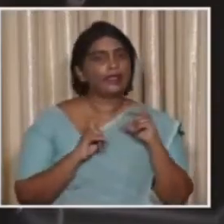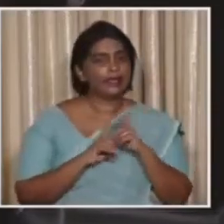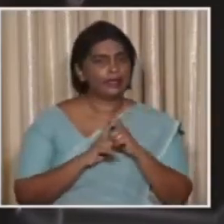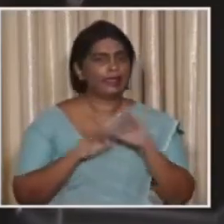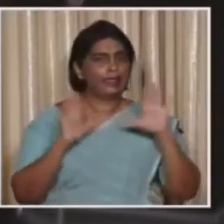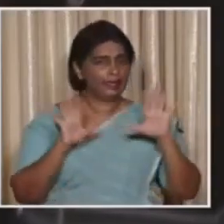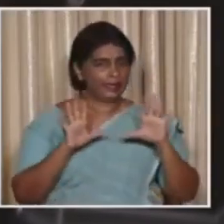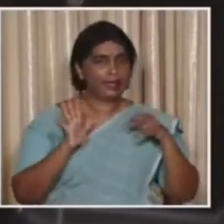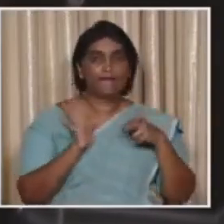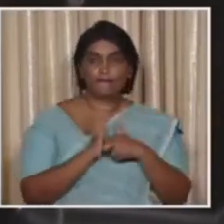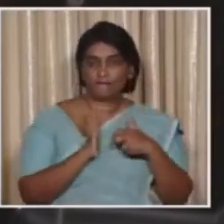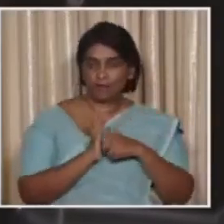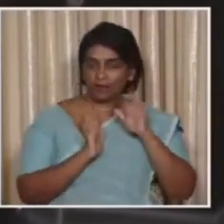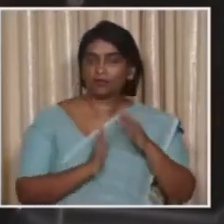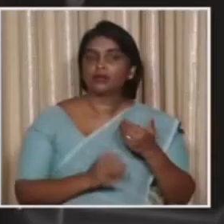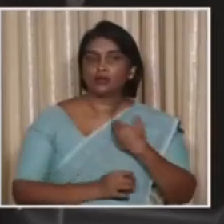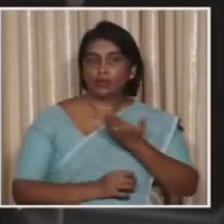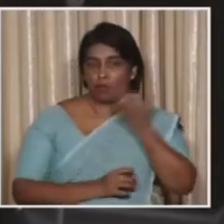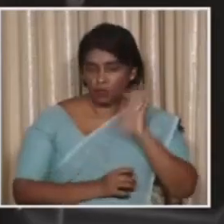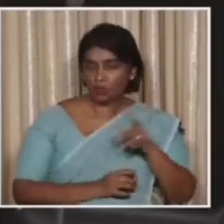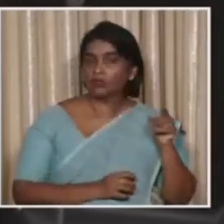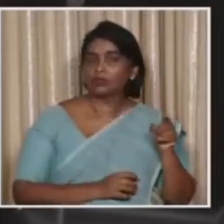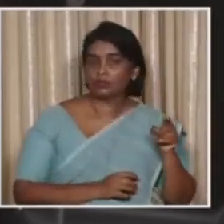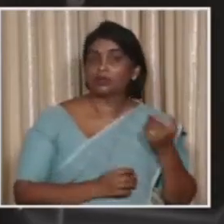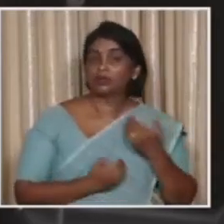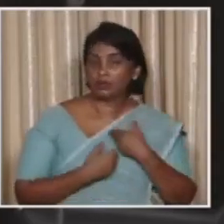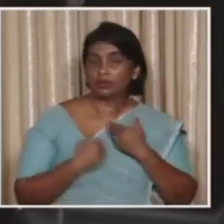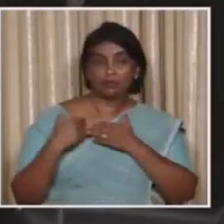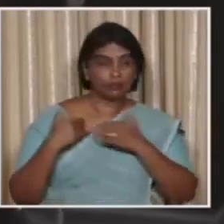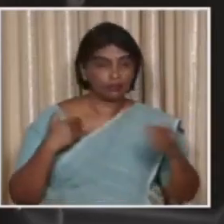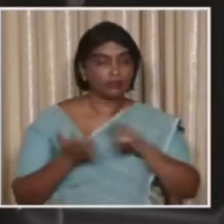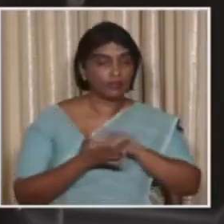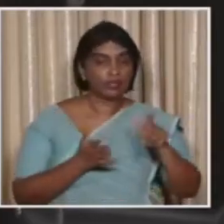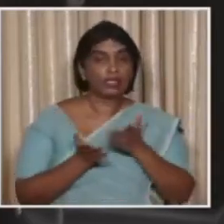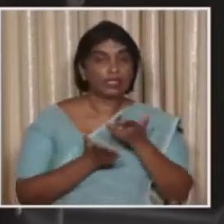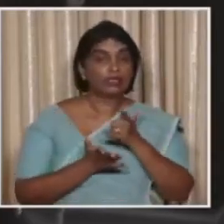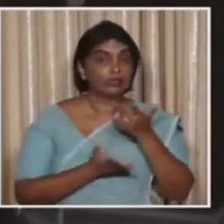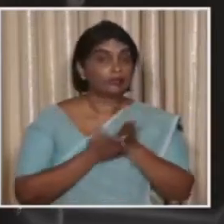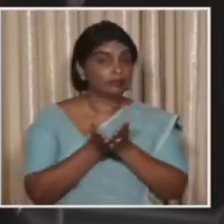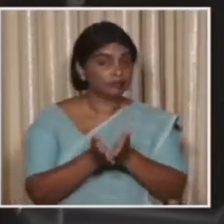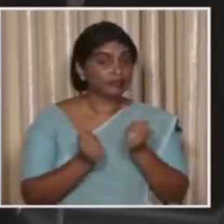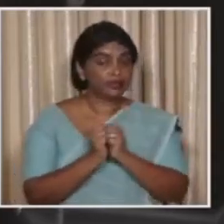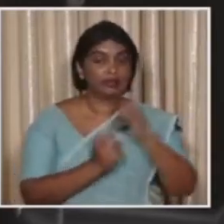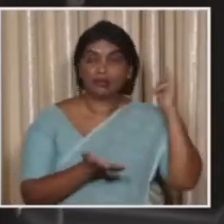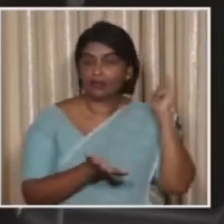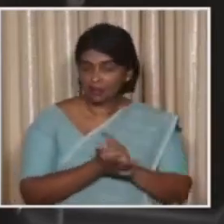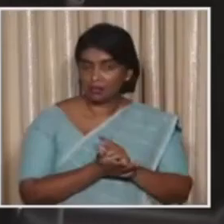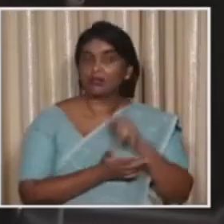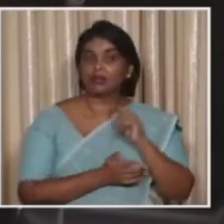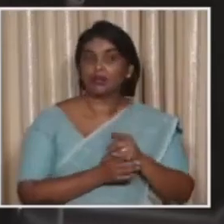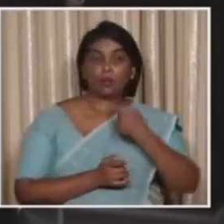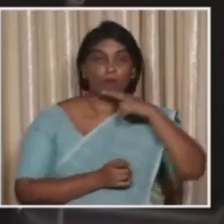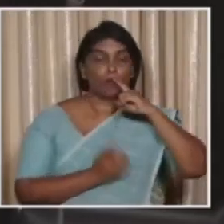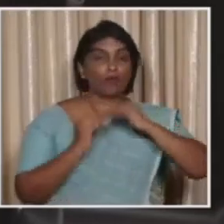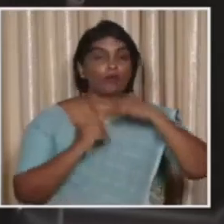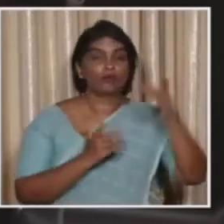D10 කියන visa category එකක් යටතේ අපිට පුළුවන්කම ලැබිලා තියෙනවා. අපේ මෙච්චර කල් ගියපු දීවර ක්ෂේත්‍රයේ හරහා ගිහිලා ලංකාවට ඇවිල්ලා ඉන්න අයට ගැඹුරු